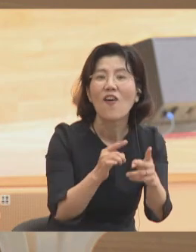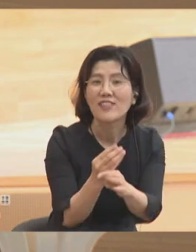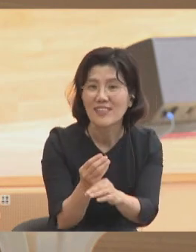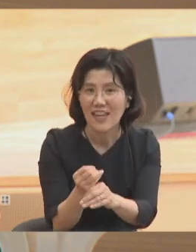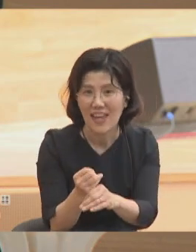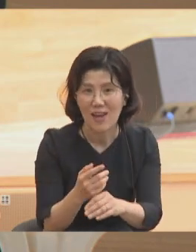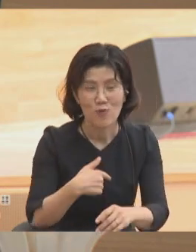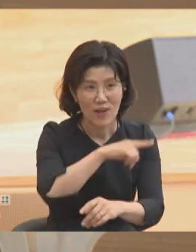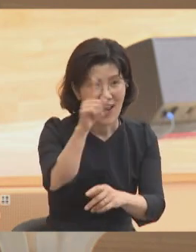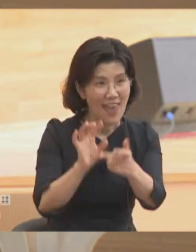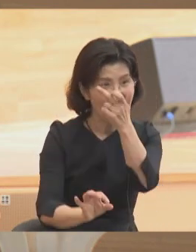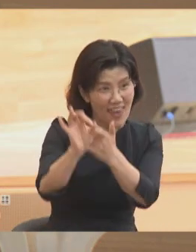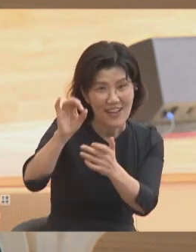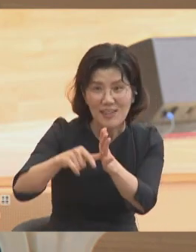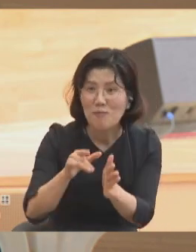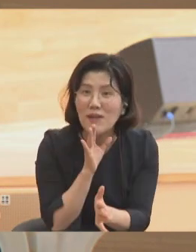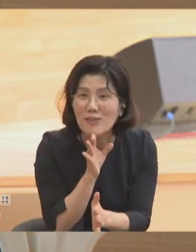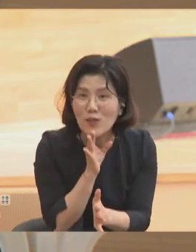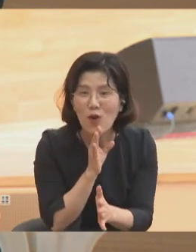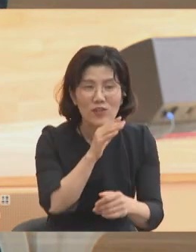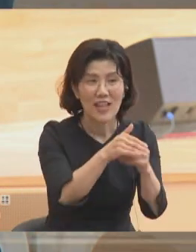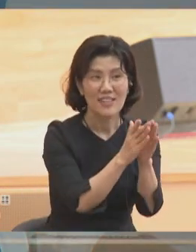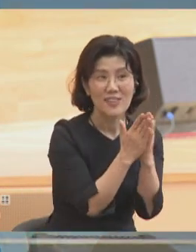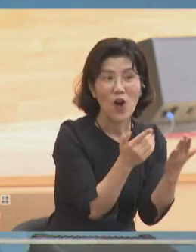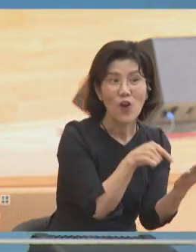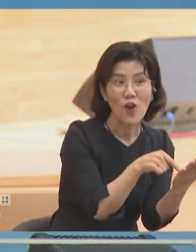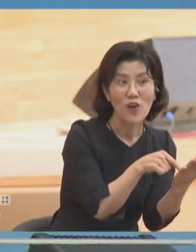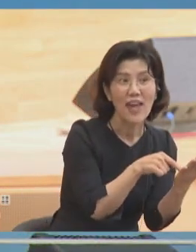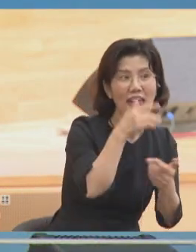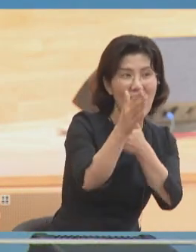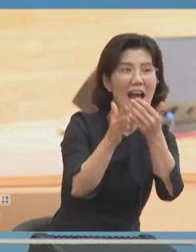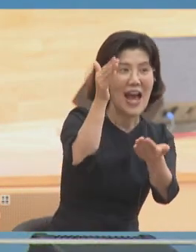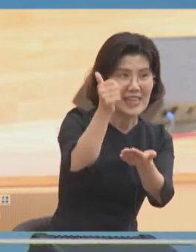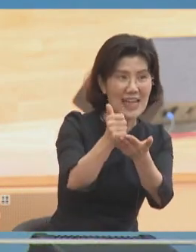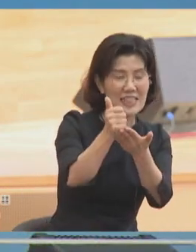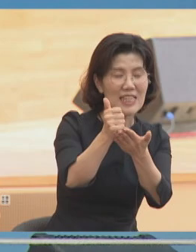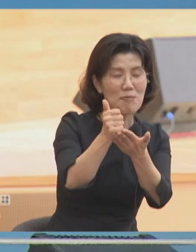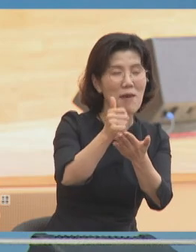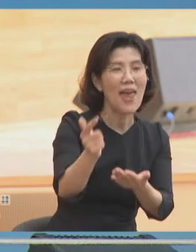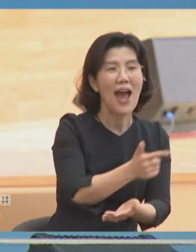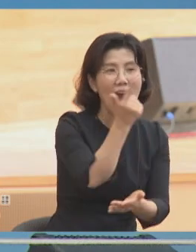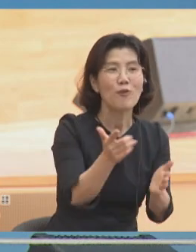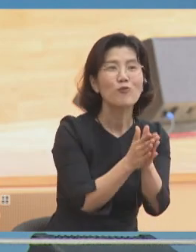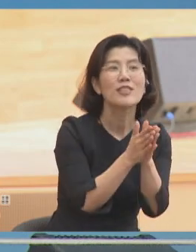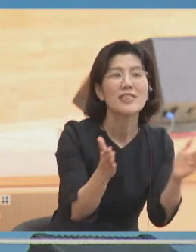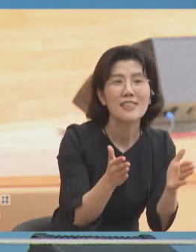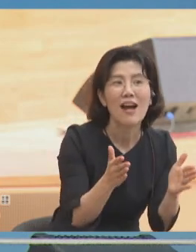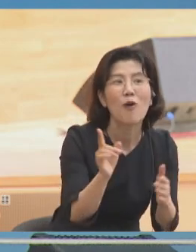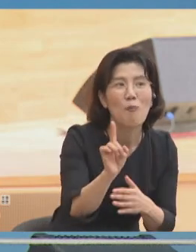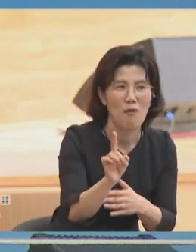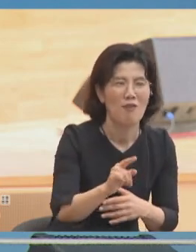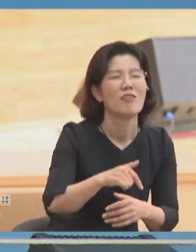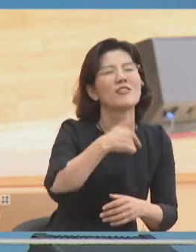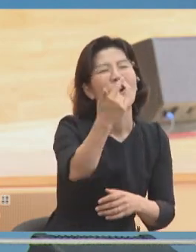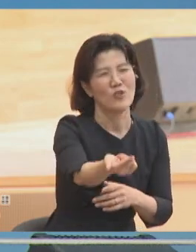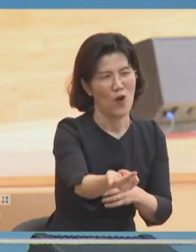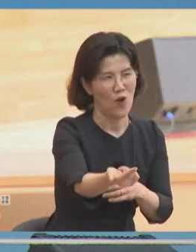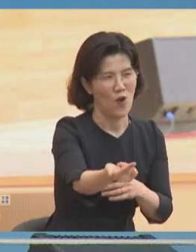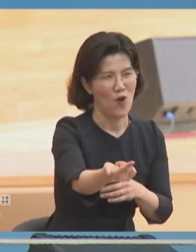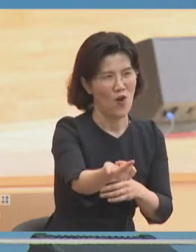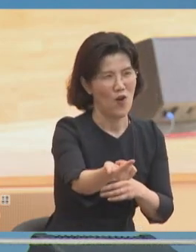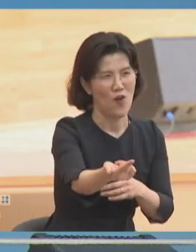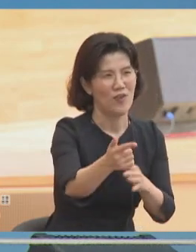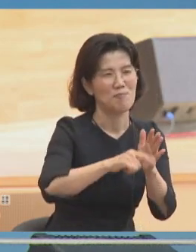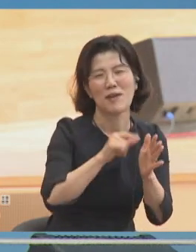때죠 그런데 성경에서 하나님의 하루 하나님의이 한날의 시작은 언제라고요 저녁이 되고 해가 질